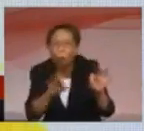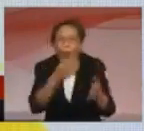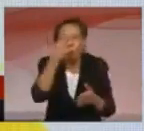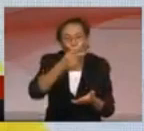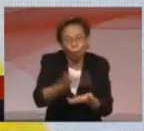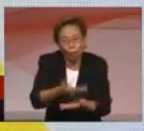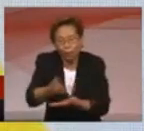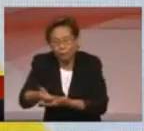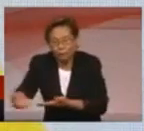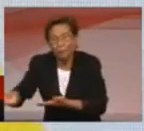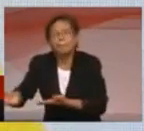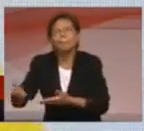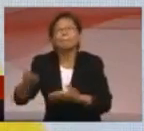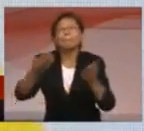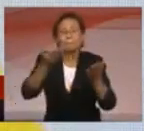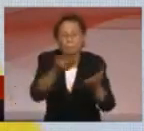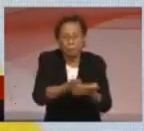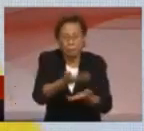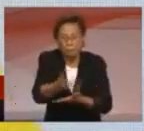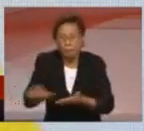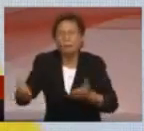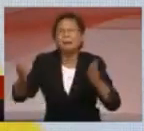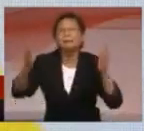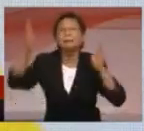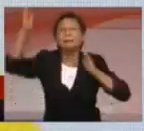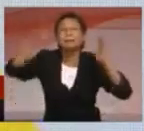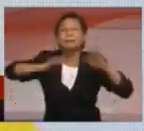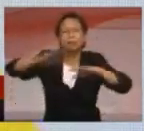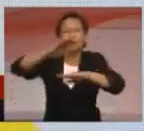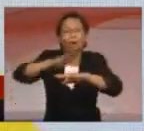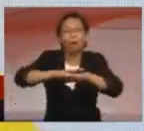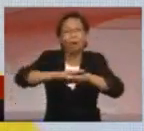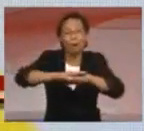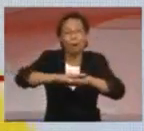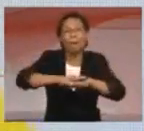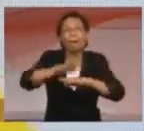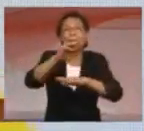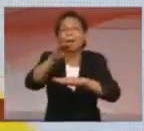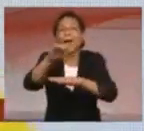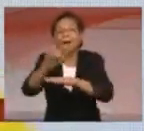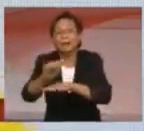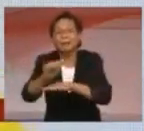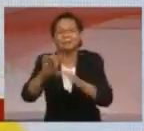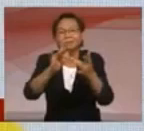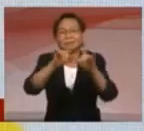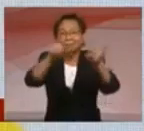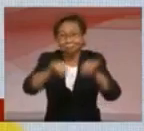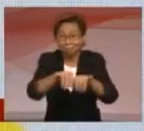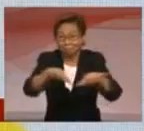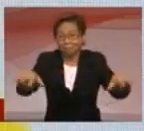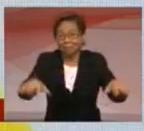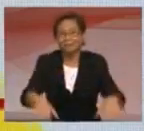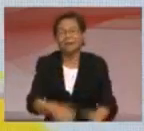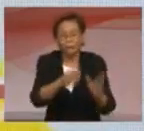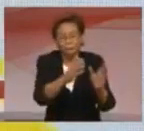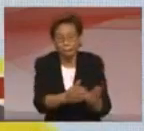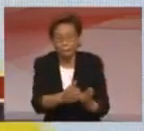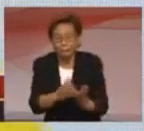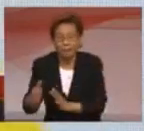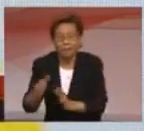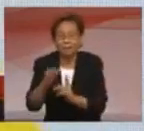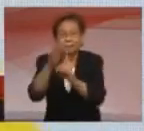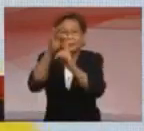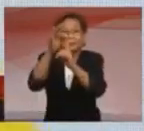Malaysia secara maya. Dan melalui pelan strategik Hala Tuju e-dagang kebangsaan